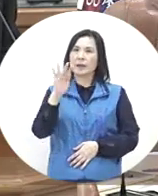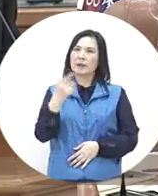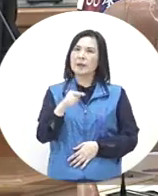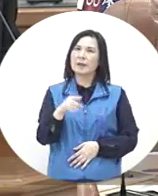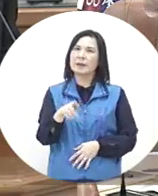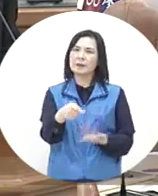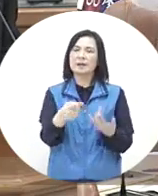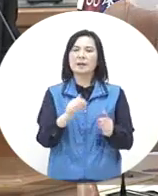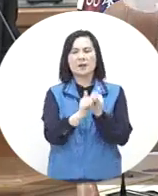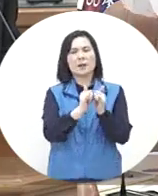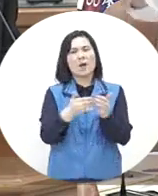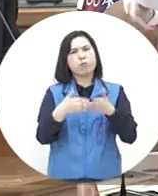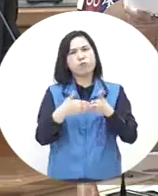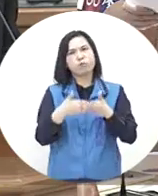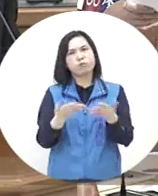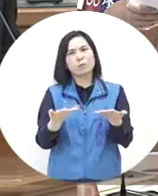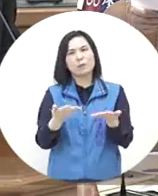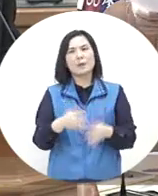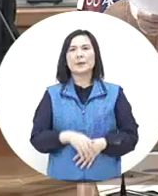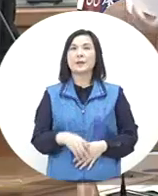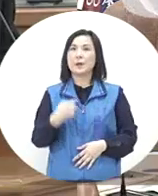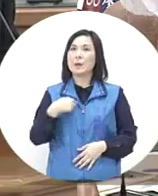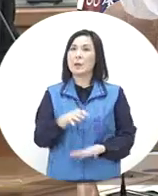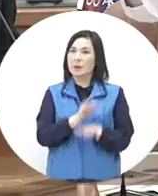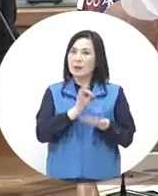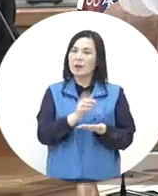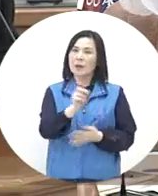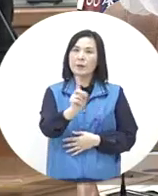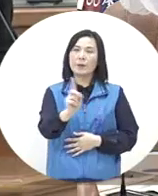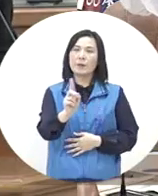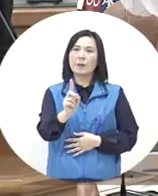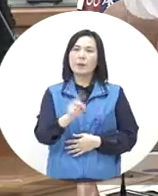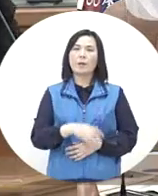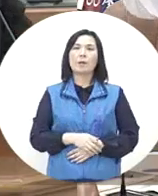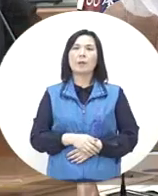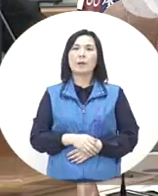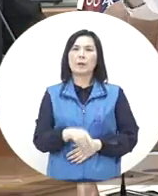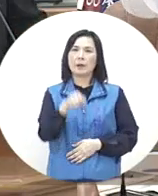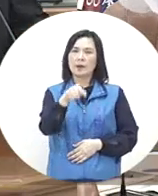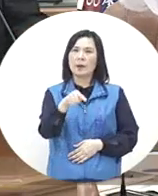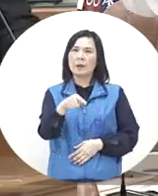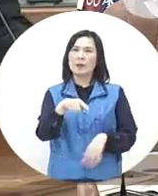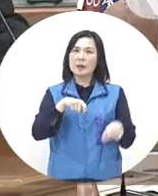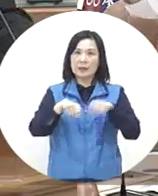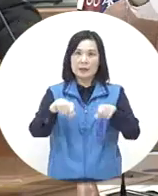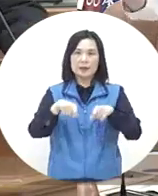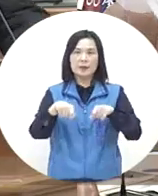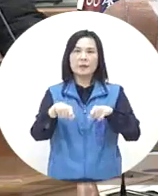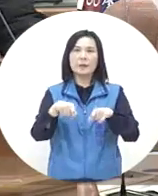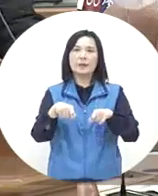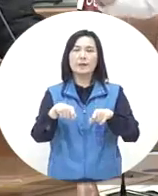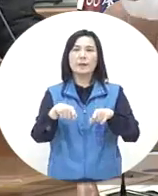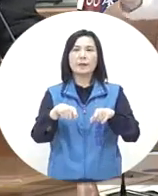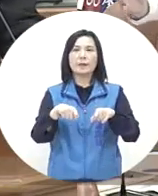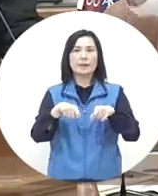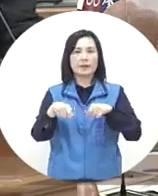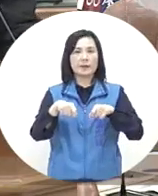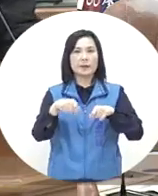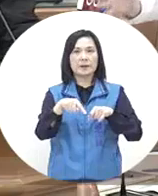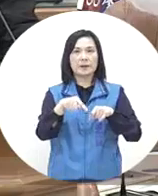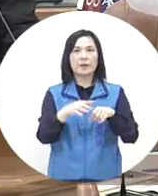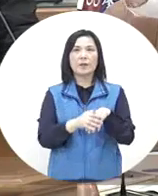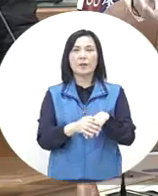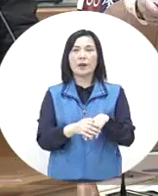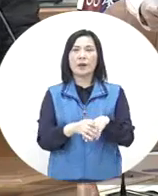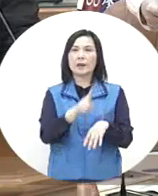常迫切需要，所以我们现在担心的是说我们的这个所谓计划性的这个自偿性的这样的一个比例